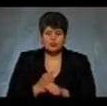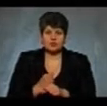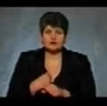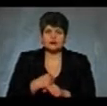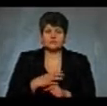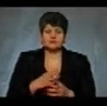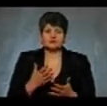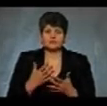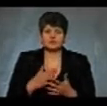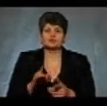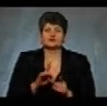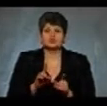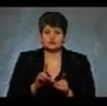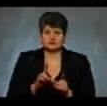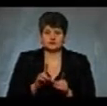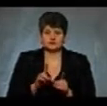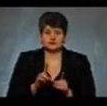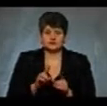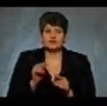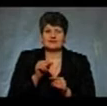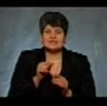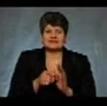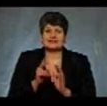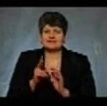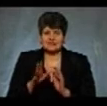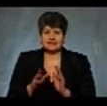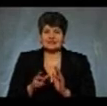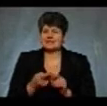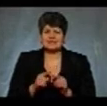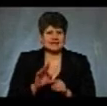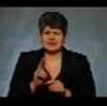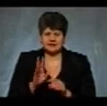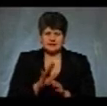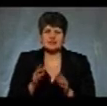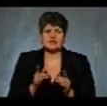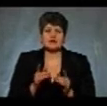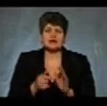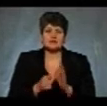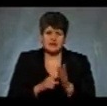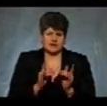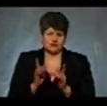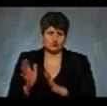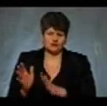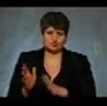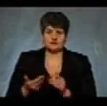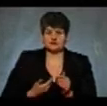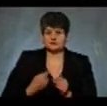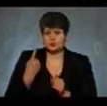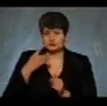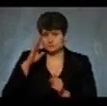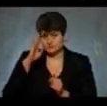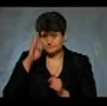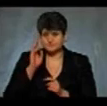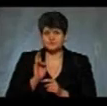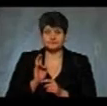було встановлено, що у вказаній квартирі, не квартирі, це кімната в гуртожитку, проживав один чоловік, до